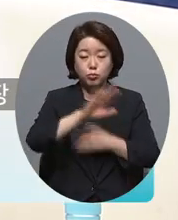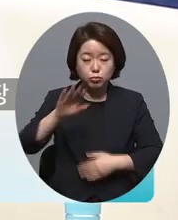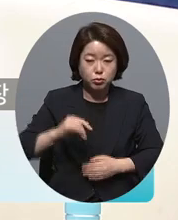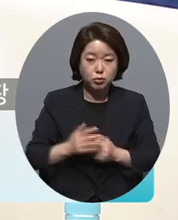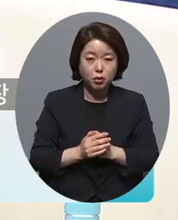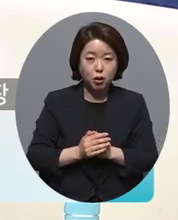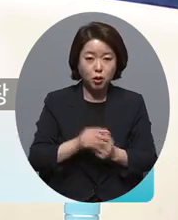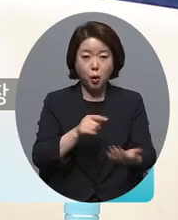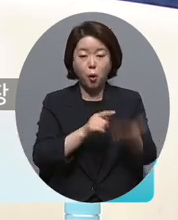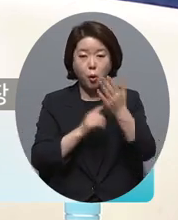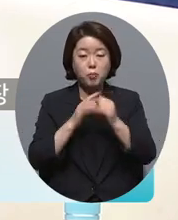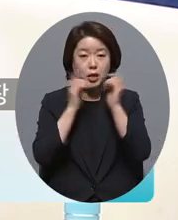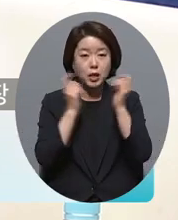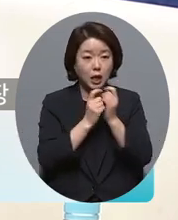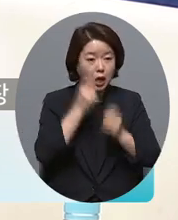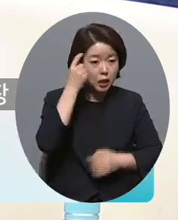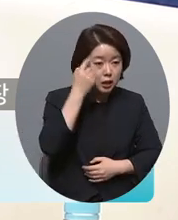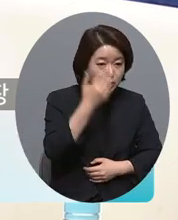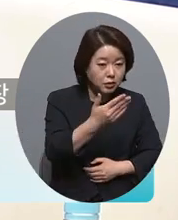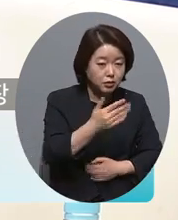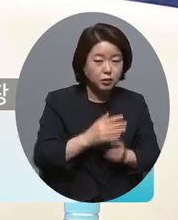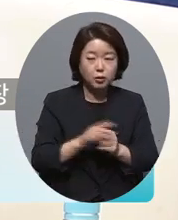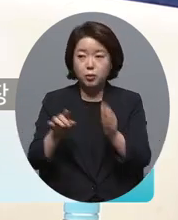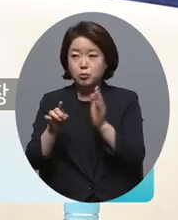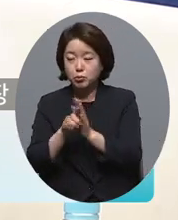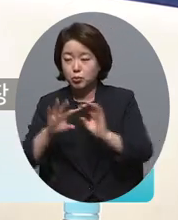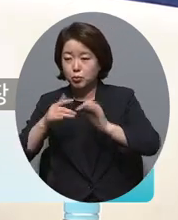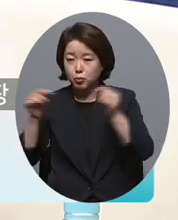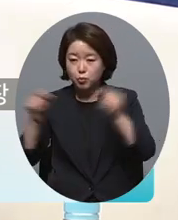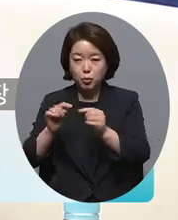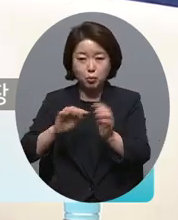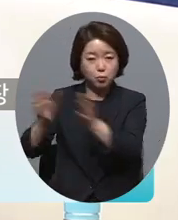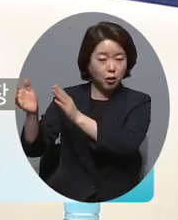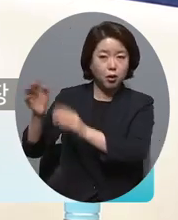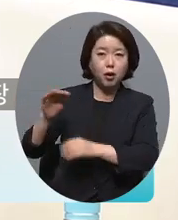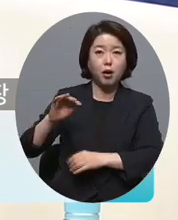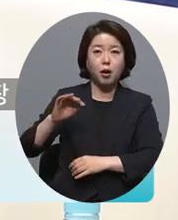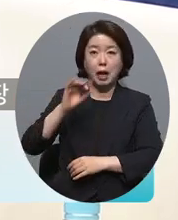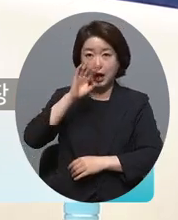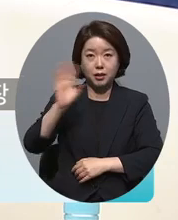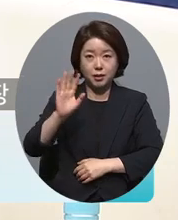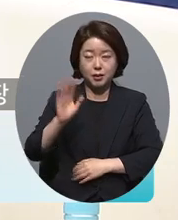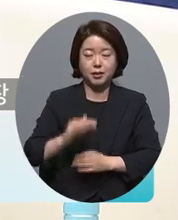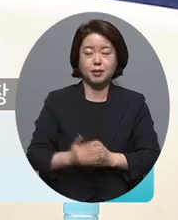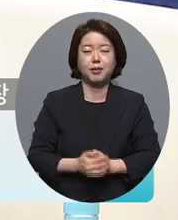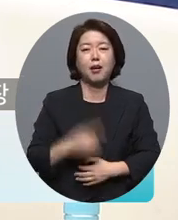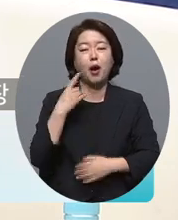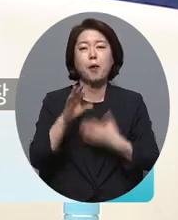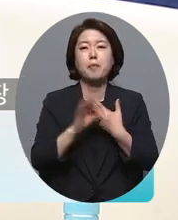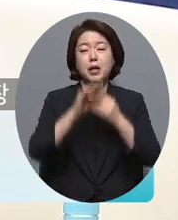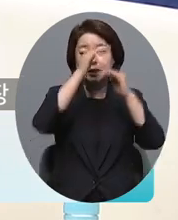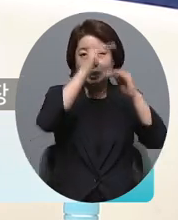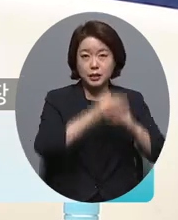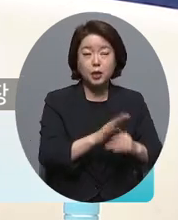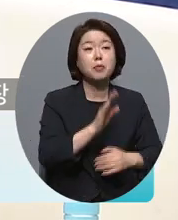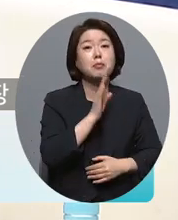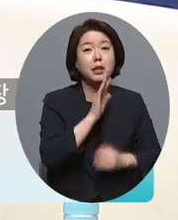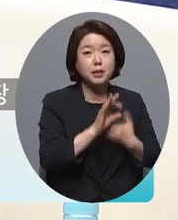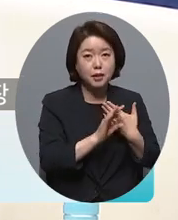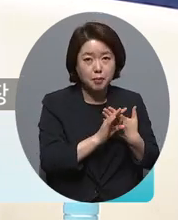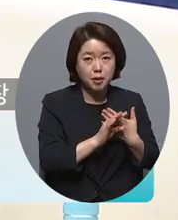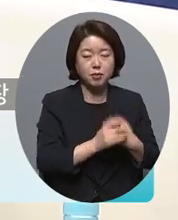않는 개인의 취재 기록을 뭐 믿고 외교 능력을 부인할 수는 없는 거잖아요 그리고 만약에 그 취재 내용이 사실이라면